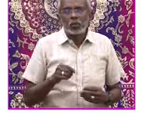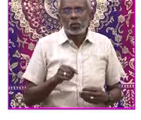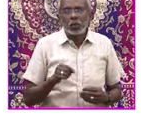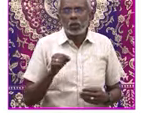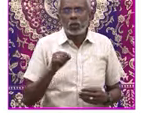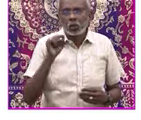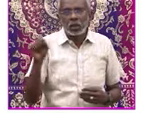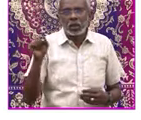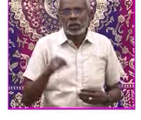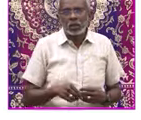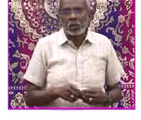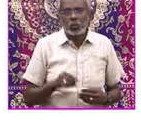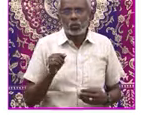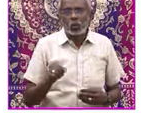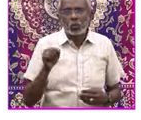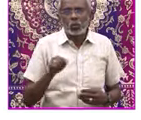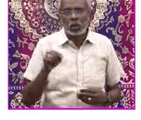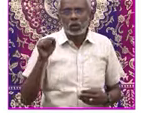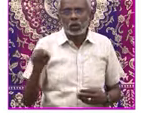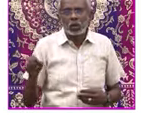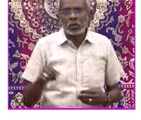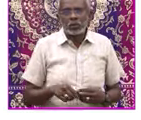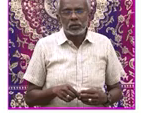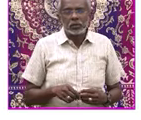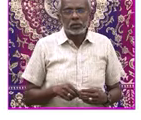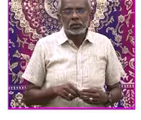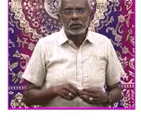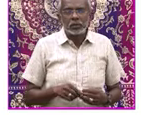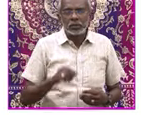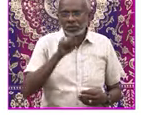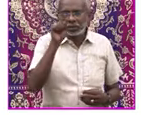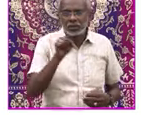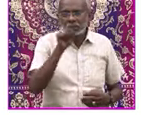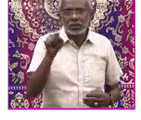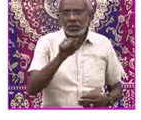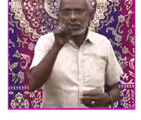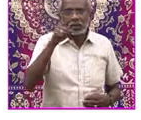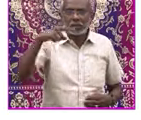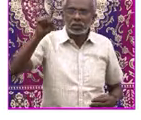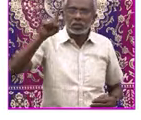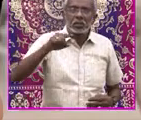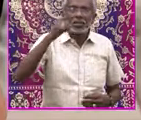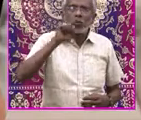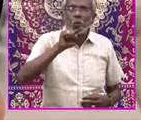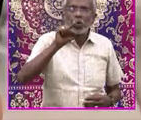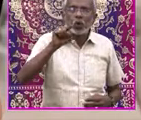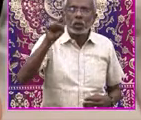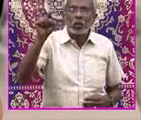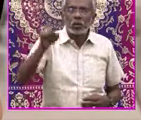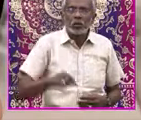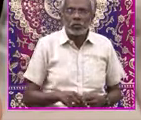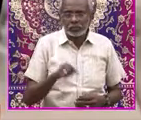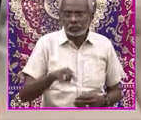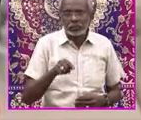உடன்றன, போல் உடன்றன. இ என்பது சரியான விடை. மாணவர்களே,